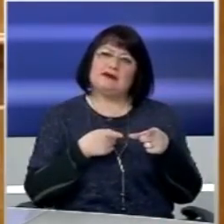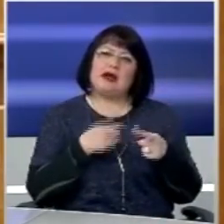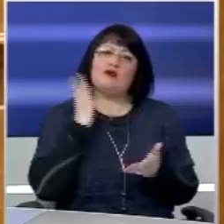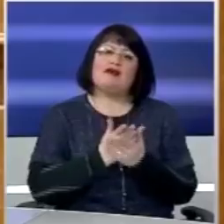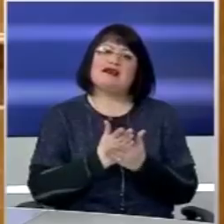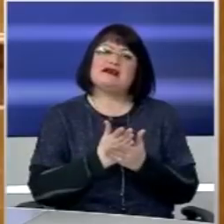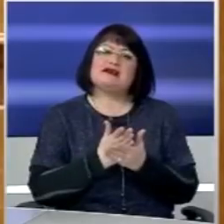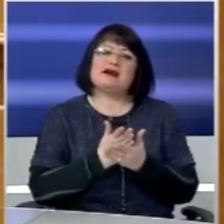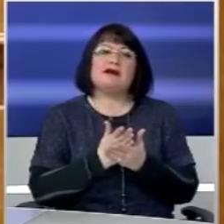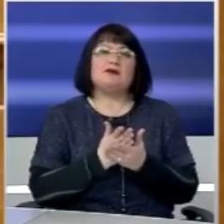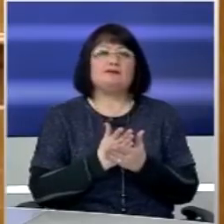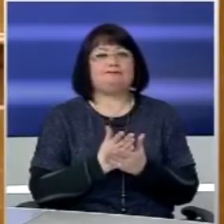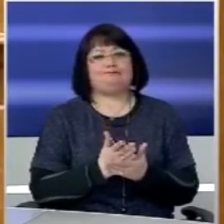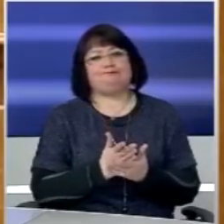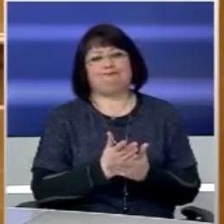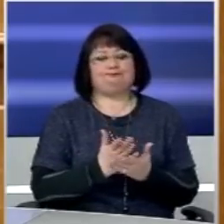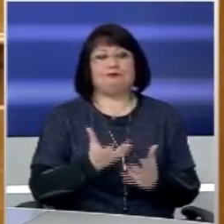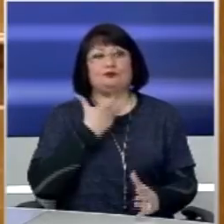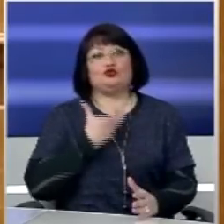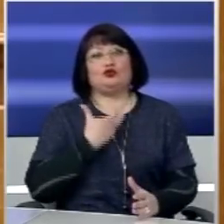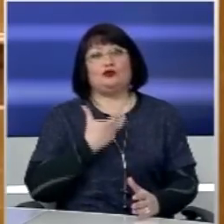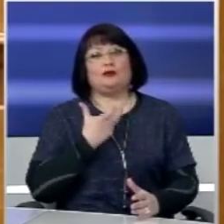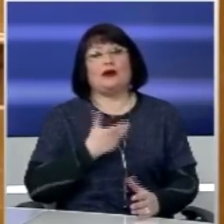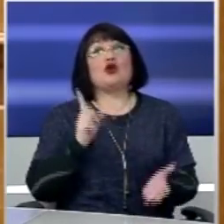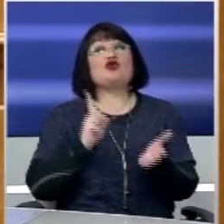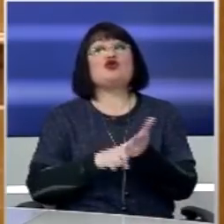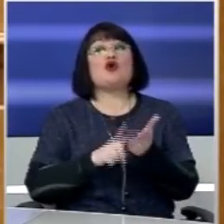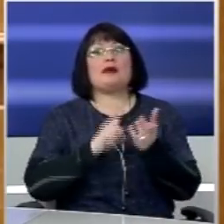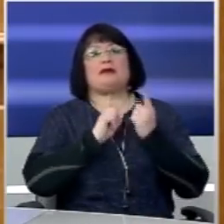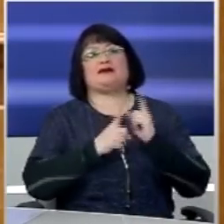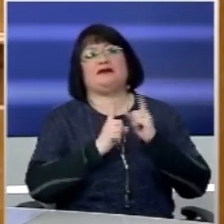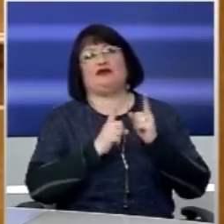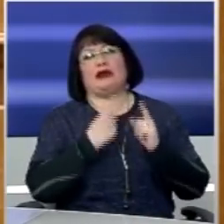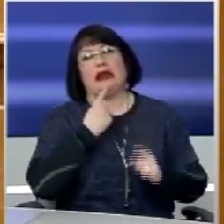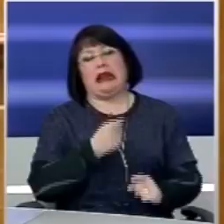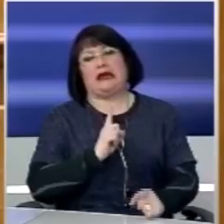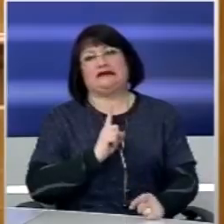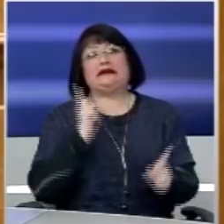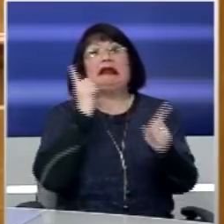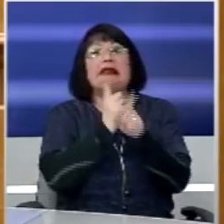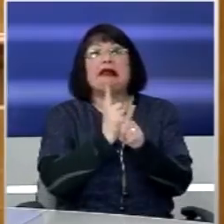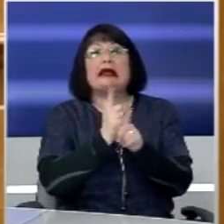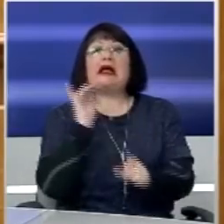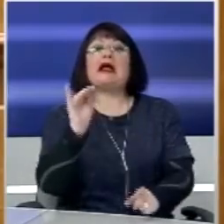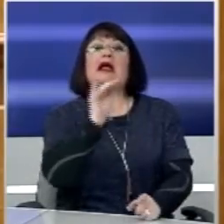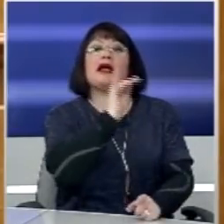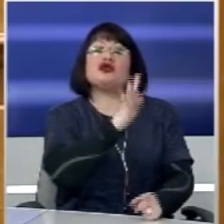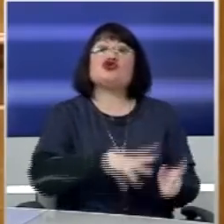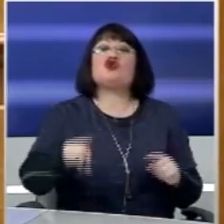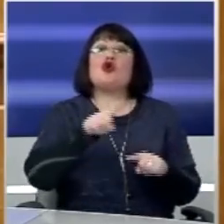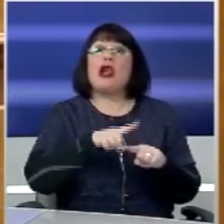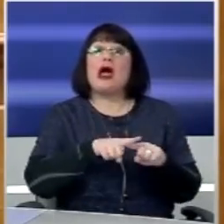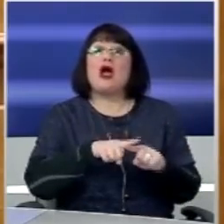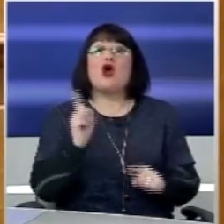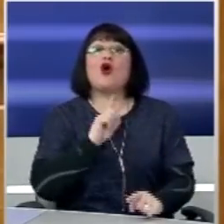επιλέγετε κάποιους δραματικούς τόνους για να νομιμοποιηθεί αυτή η συμφωνία. Κυρίως απευθύνεστε στον ελληνικό λαό και